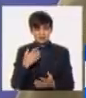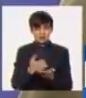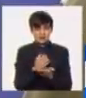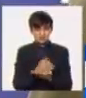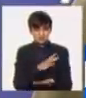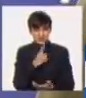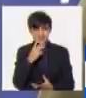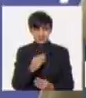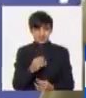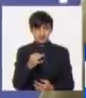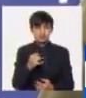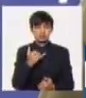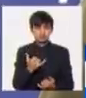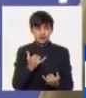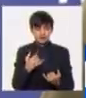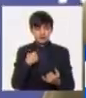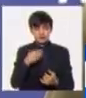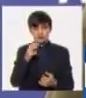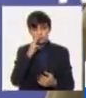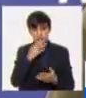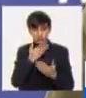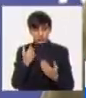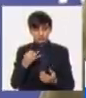зарабатывали. И сейчас, не имея этого дохода,